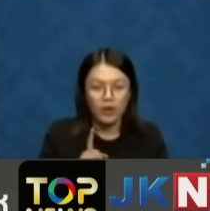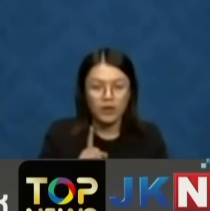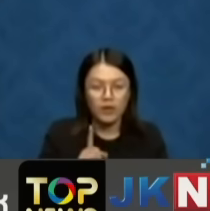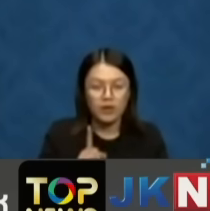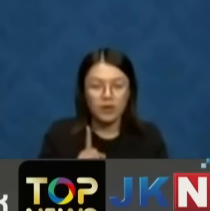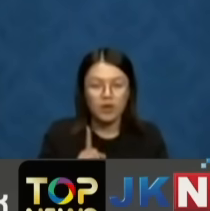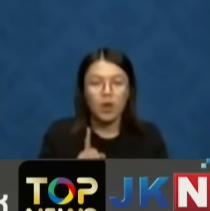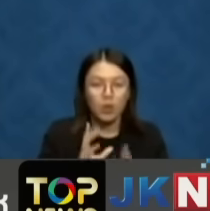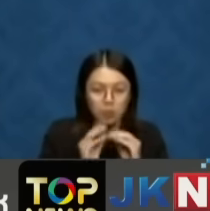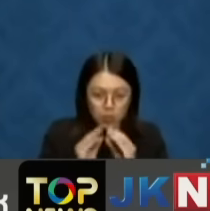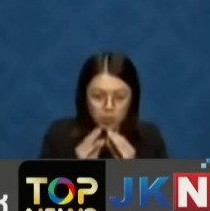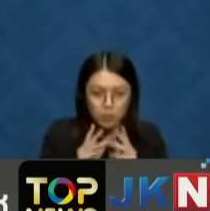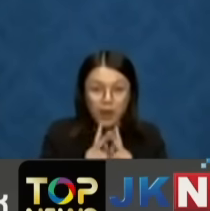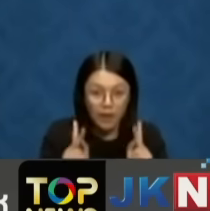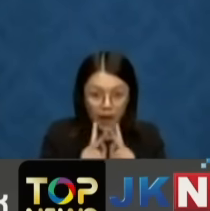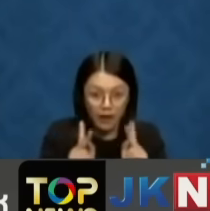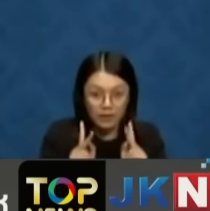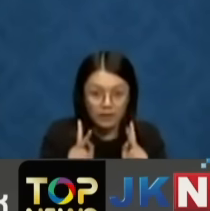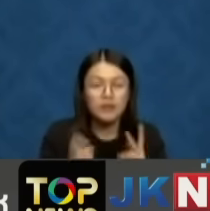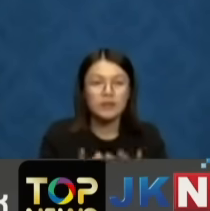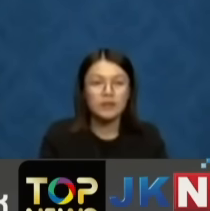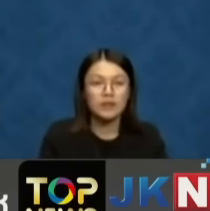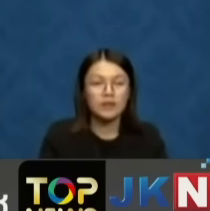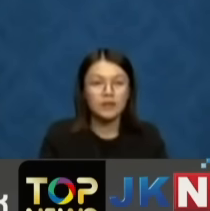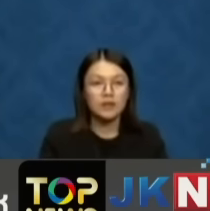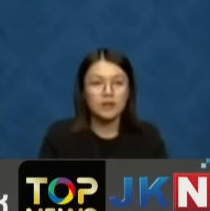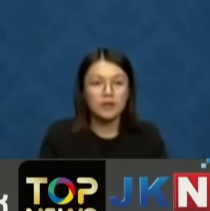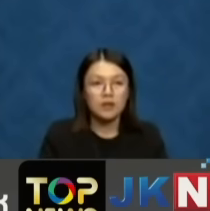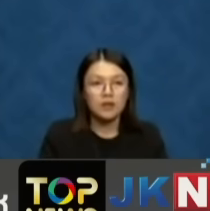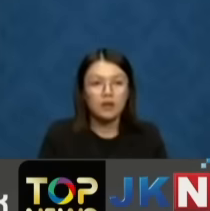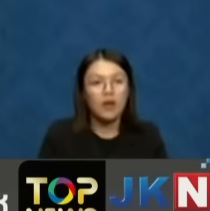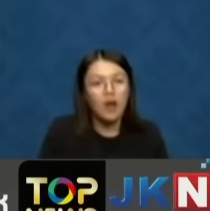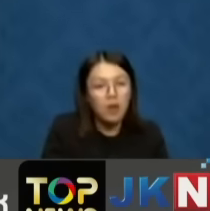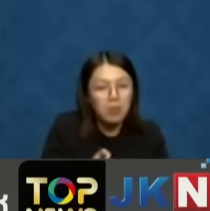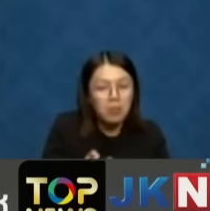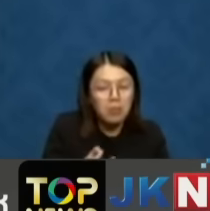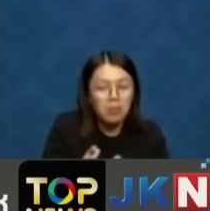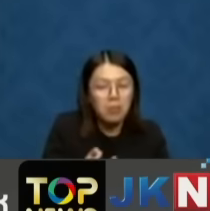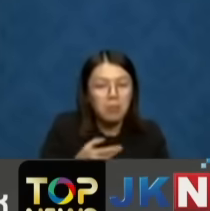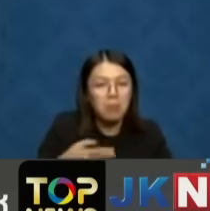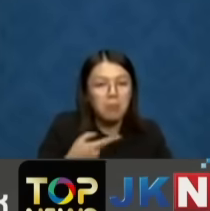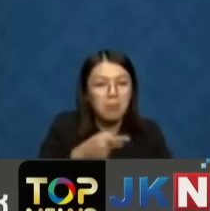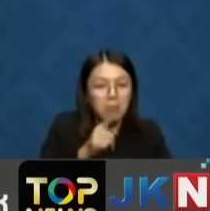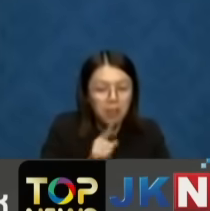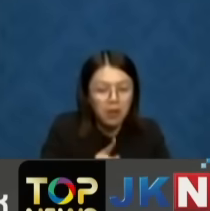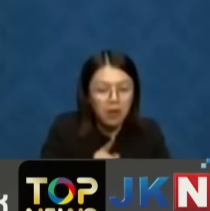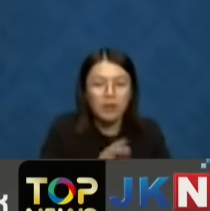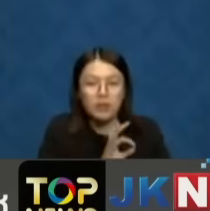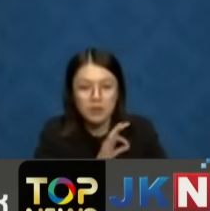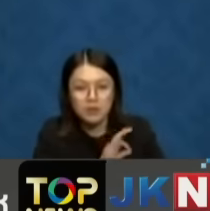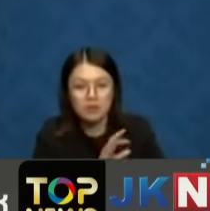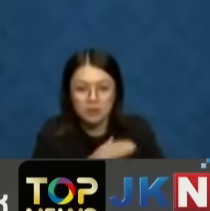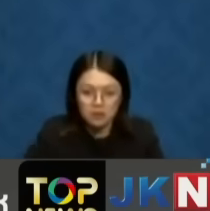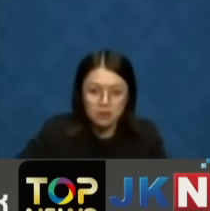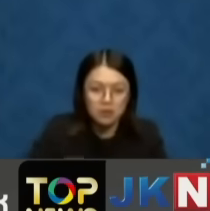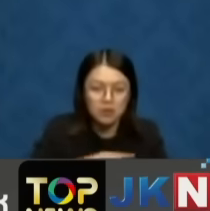มาณ67ให้เหลือเพียง 50,000 ล้านให้เหลือเพียง 50,000 ล้าน จากแสนกว่าล้านนะ เขาจะเอา